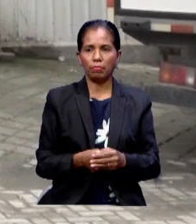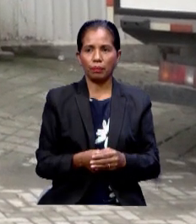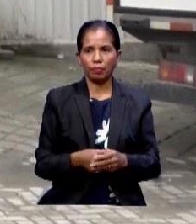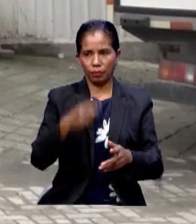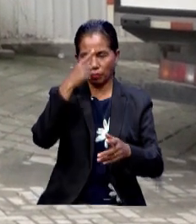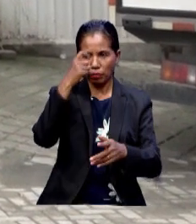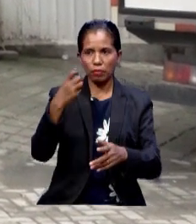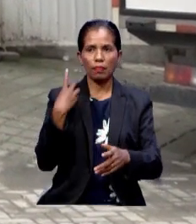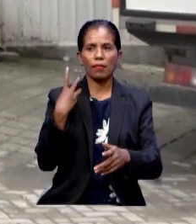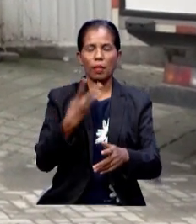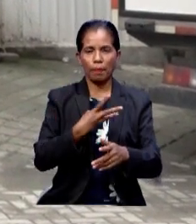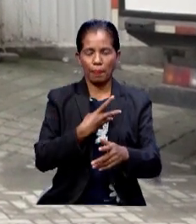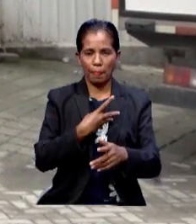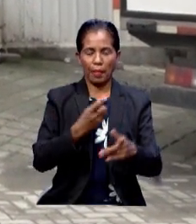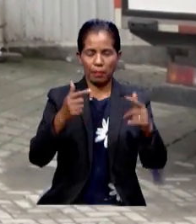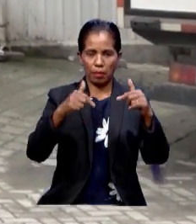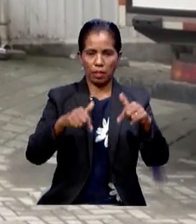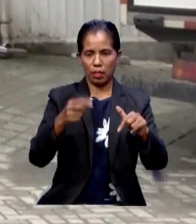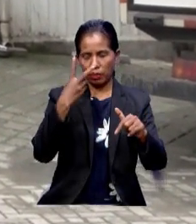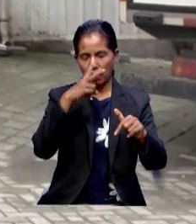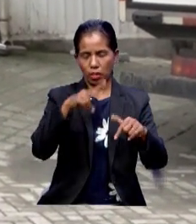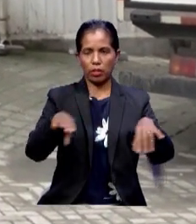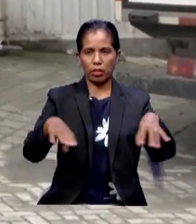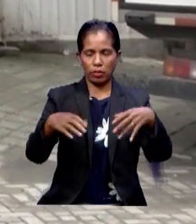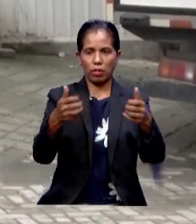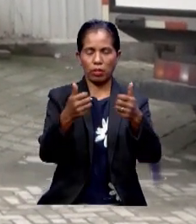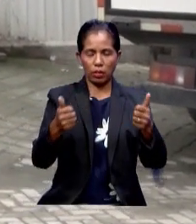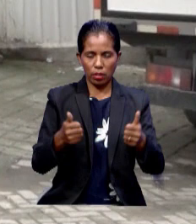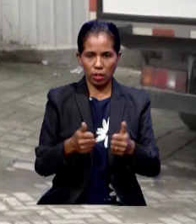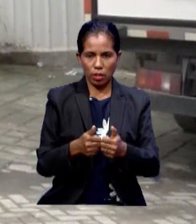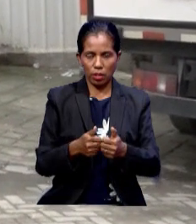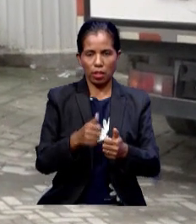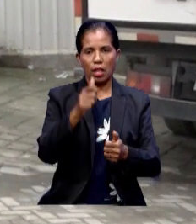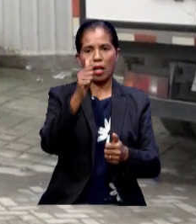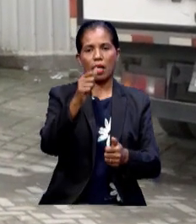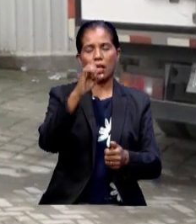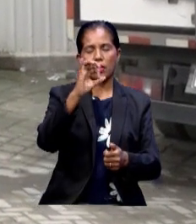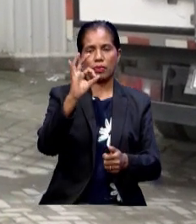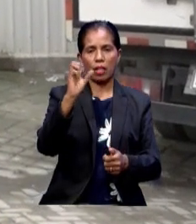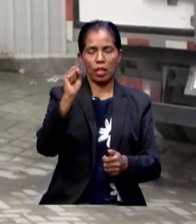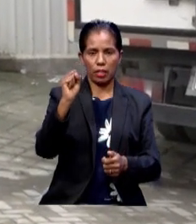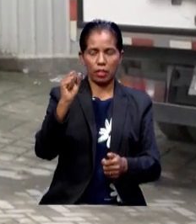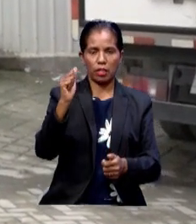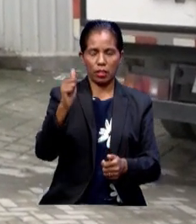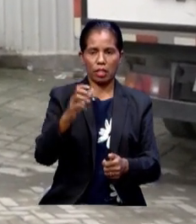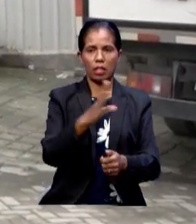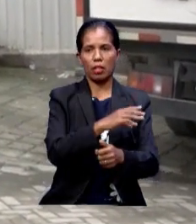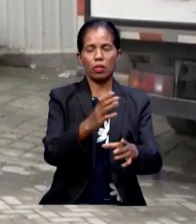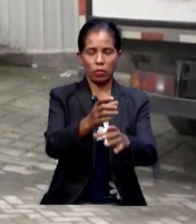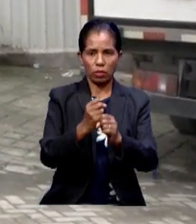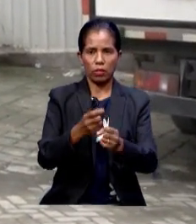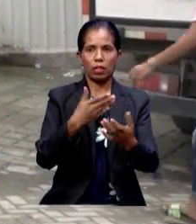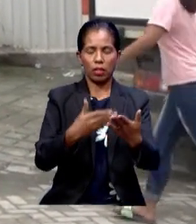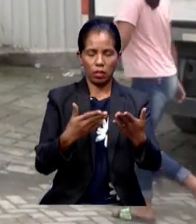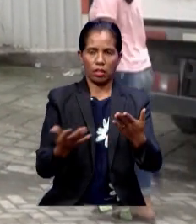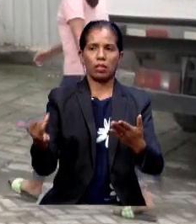tambah nema kami kamar komersio mai hene akompanya servisio autoridade a faesa ninian konsega autoridade foti runis san